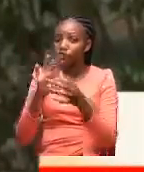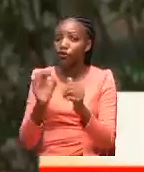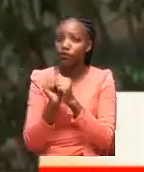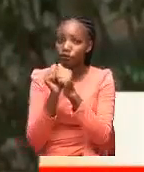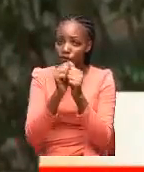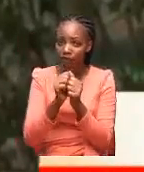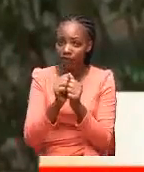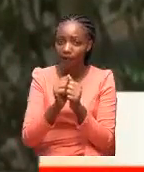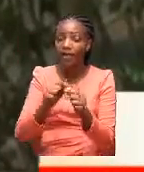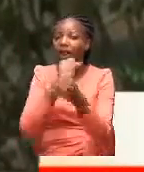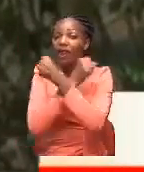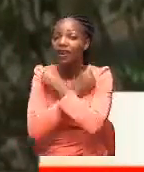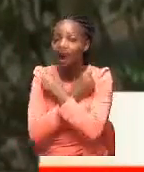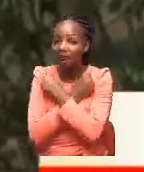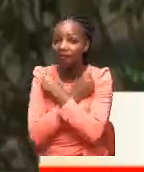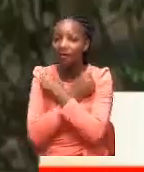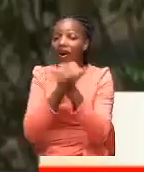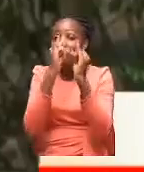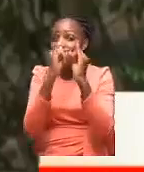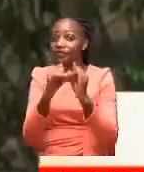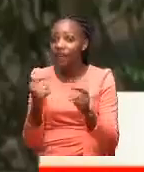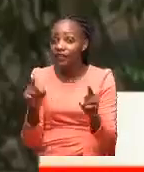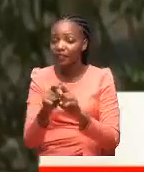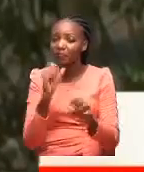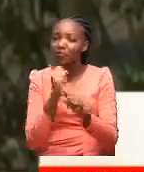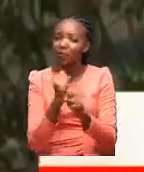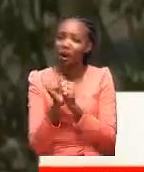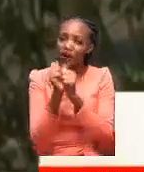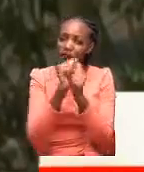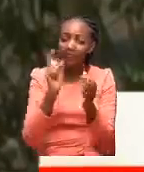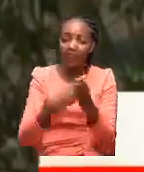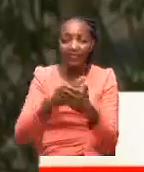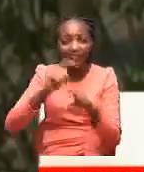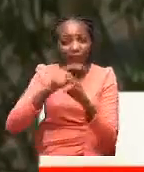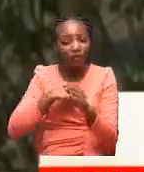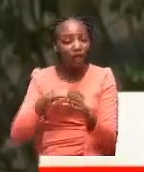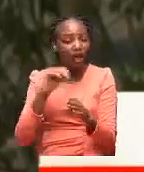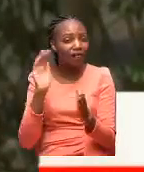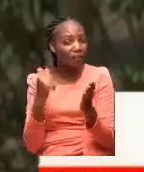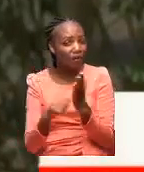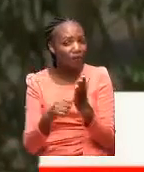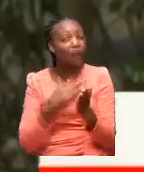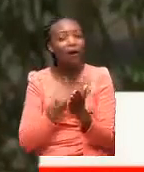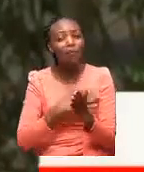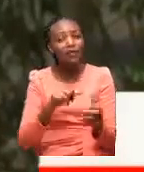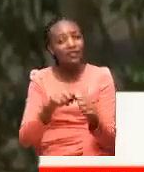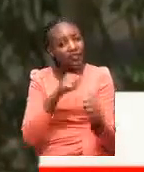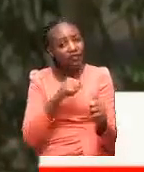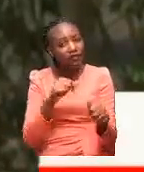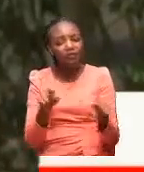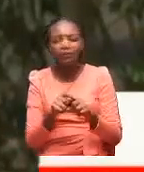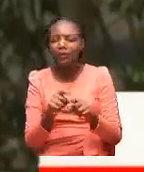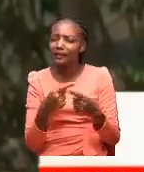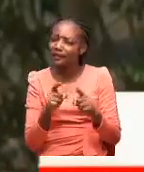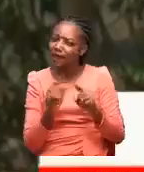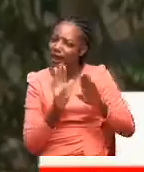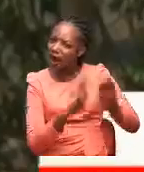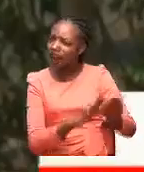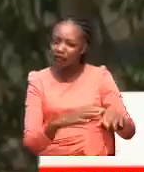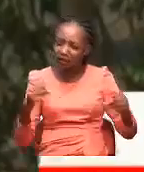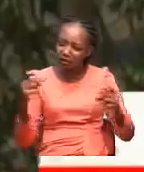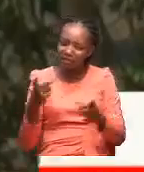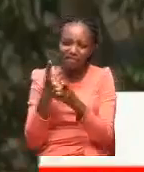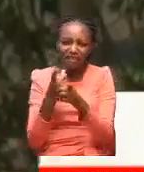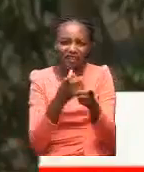tupendane, tushirikiane. Tukiona kitu kibaya tukatae. Tusilete vita, tusilete maneno. Tukatae